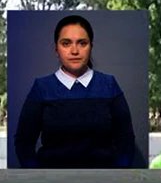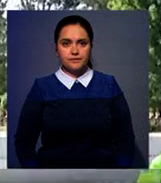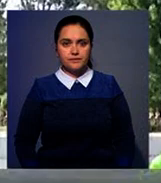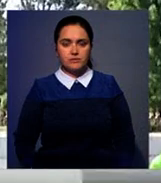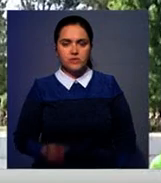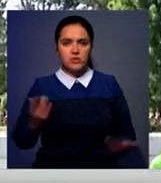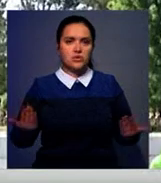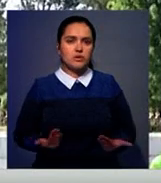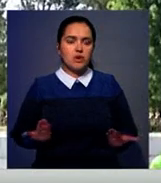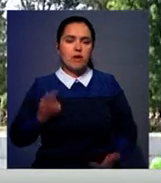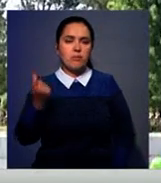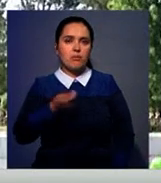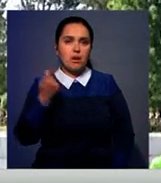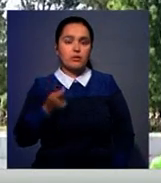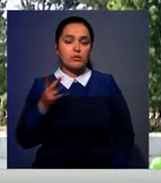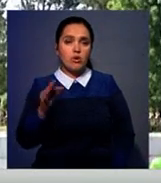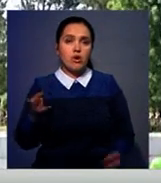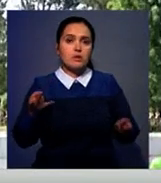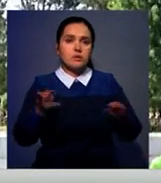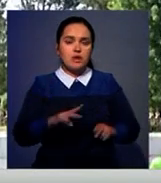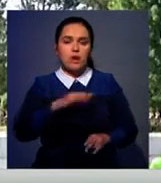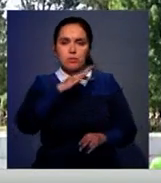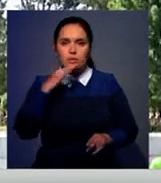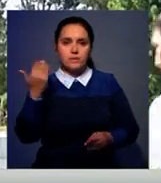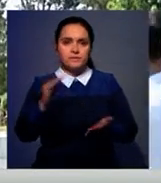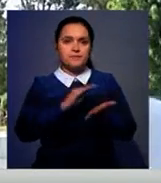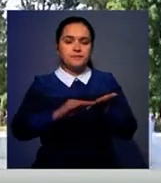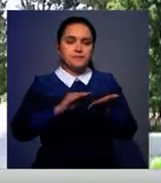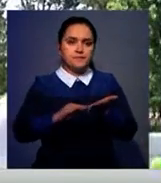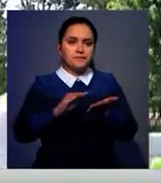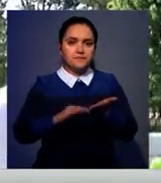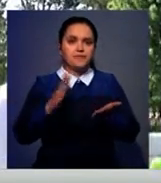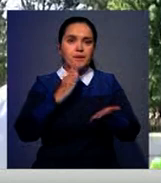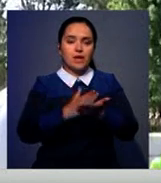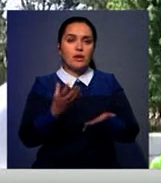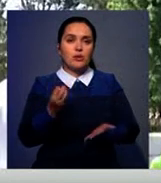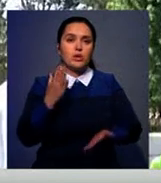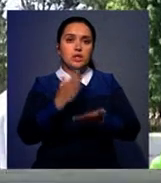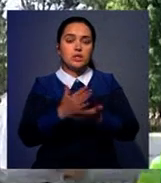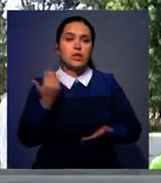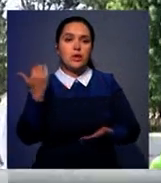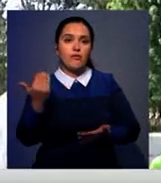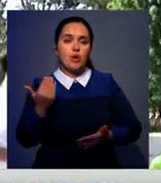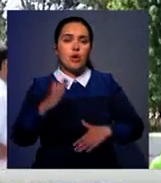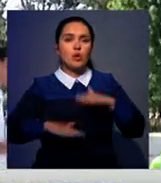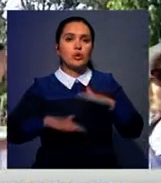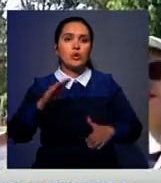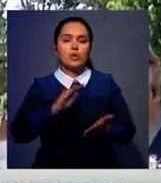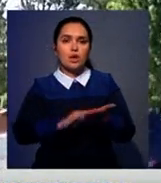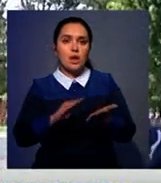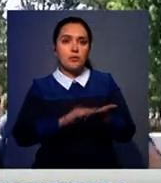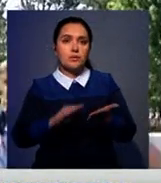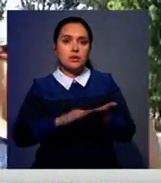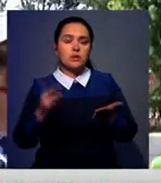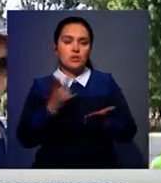короткую жизнь, Илья Джансугуров оставил после себя громадное творческое наследие. Еще существуют его уникальные рукописи, которые